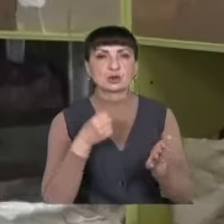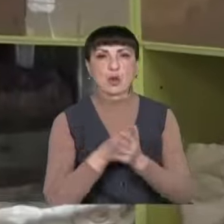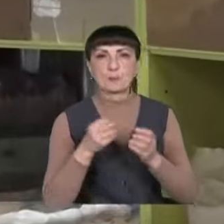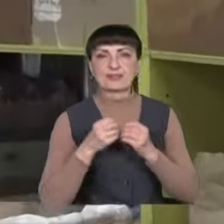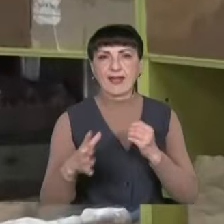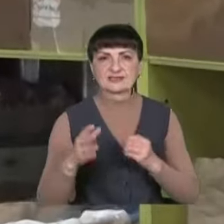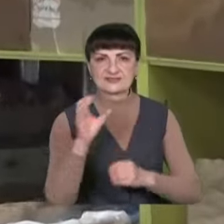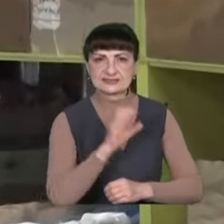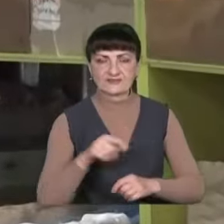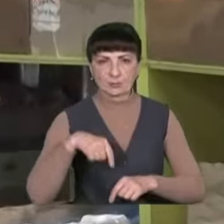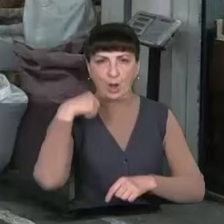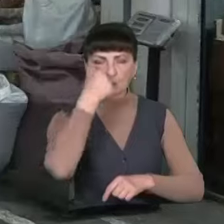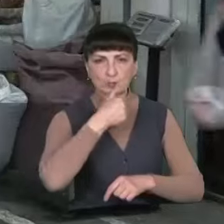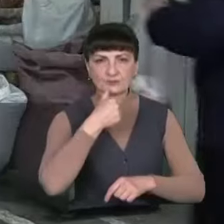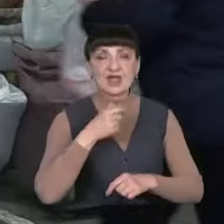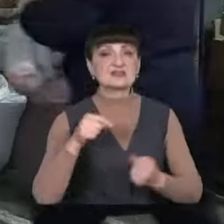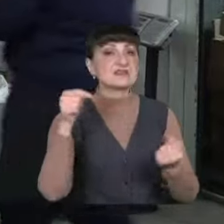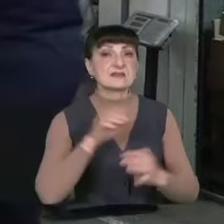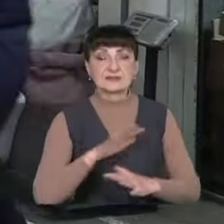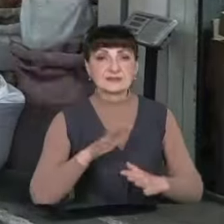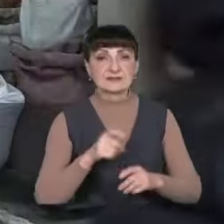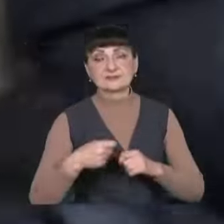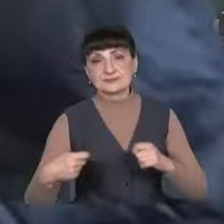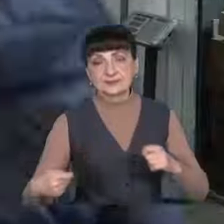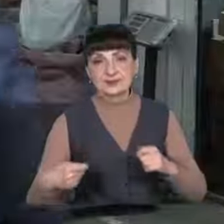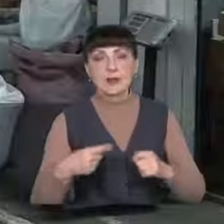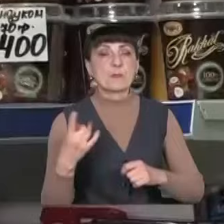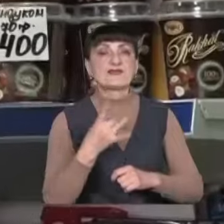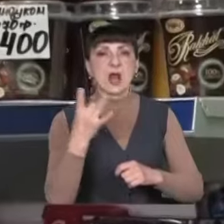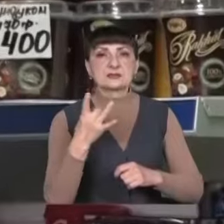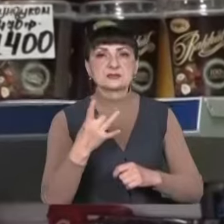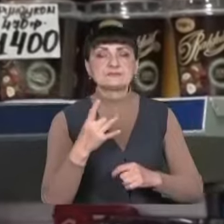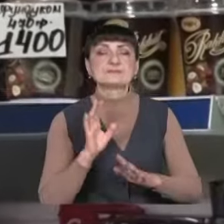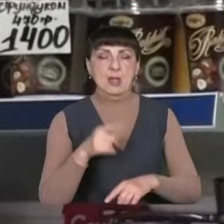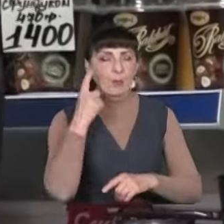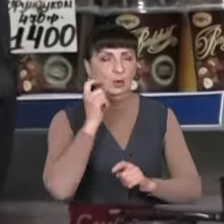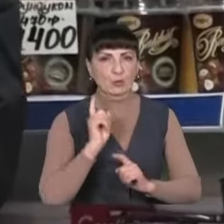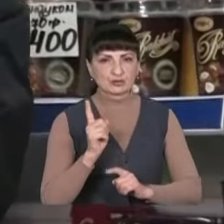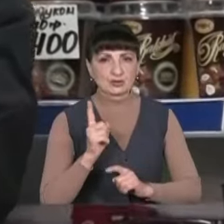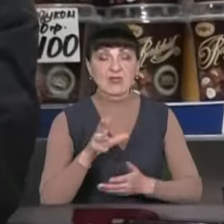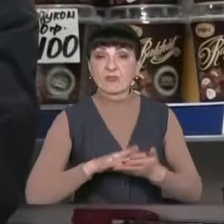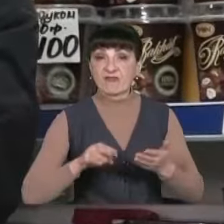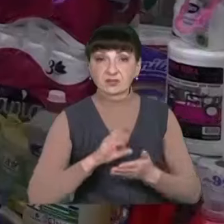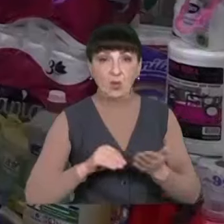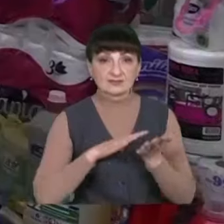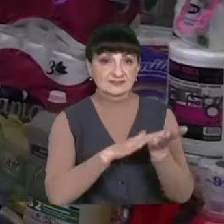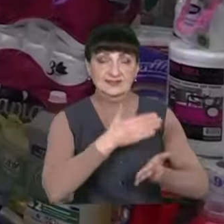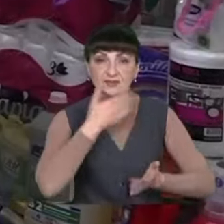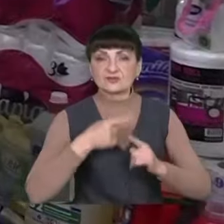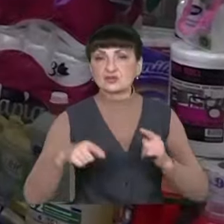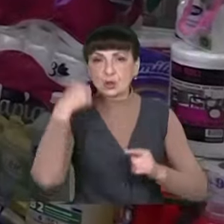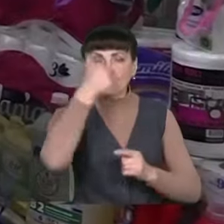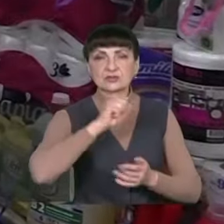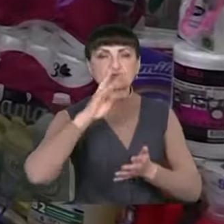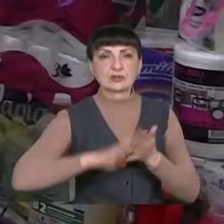15 сентября этого года. За несвоевременное предоставление на первый раз предусмотрено предупреждение. При повторном нарушении в течение года